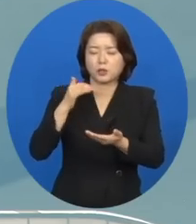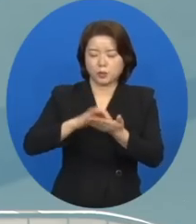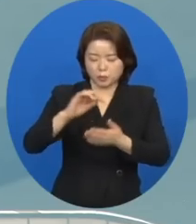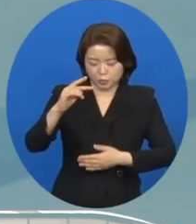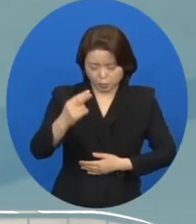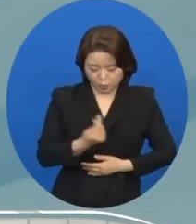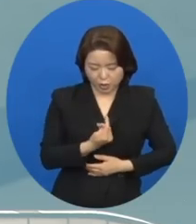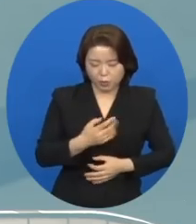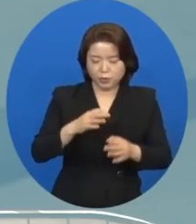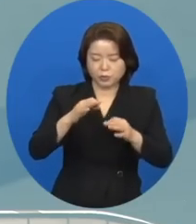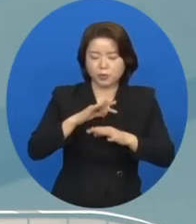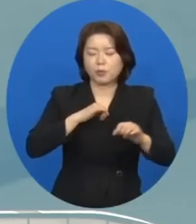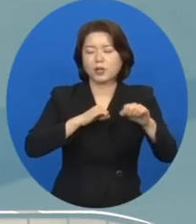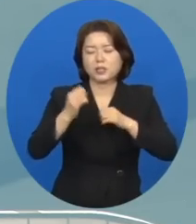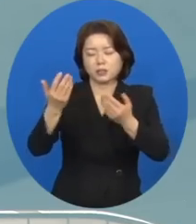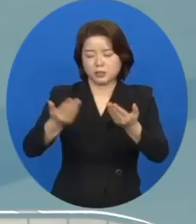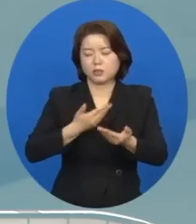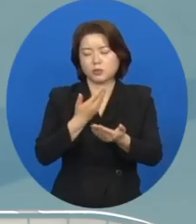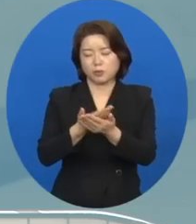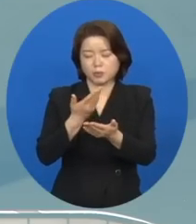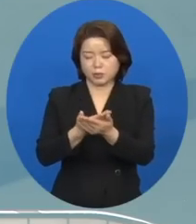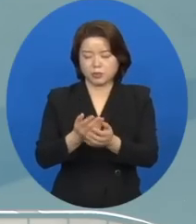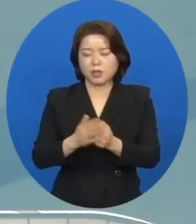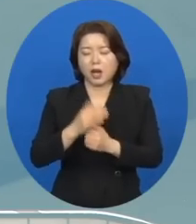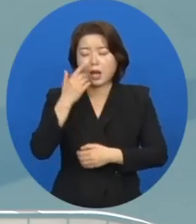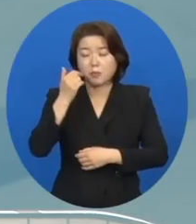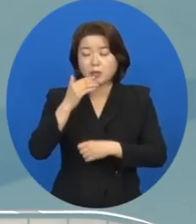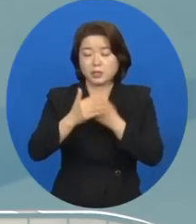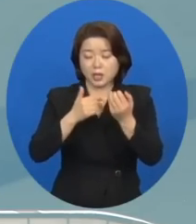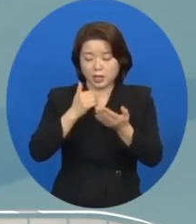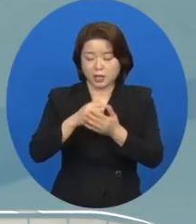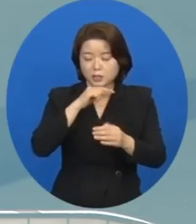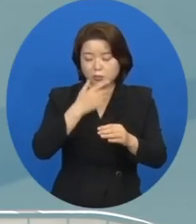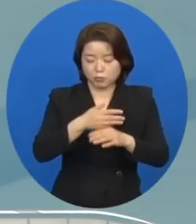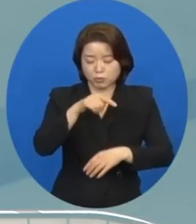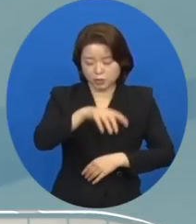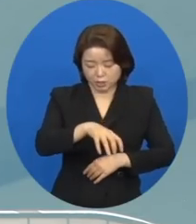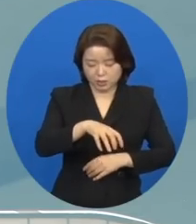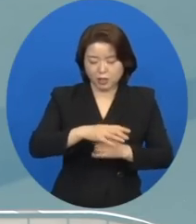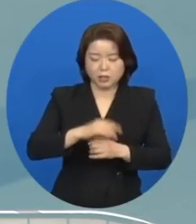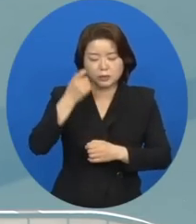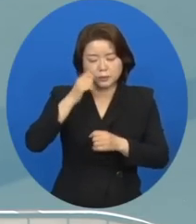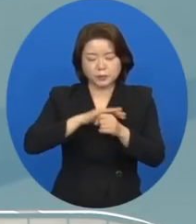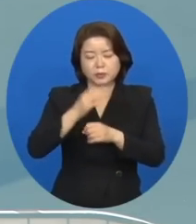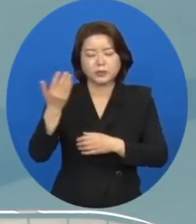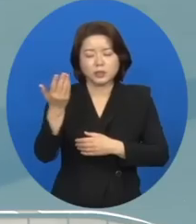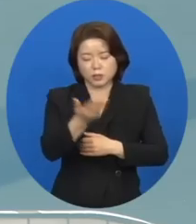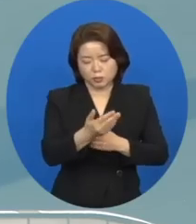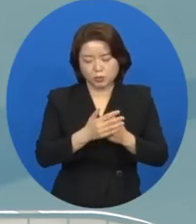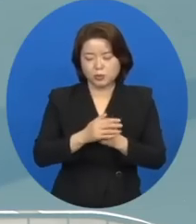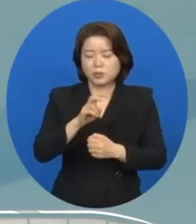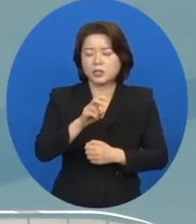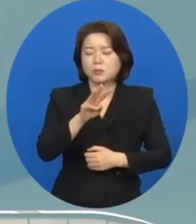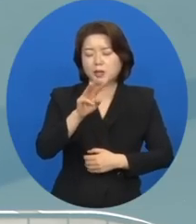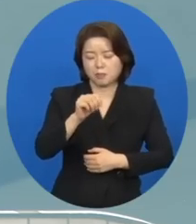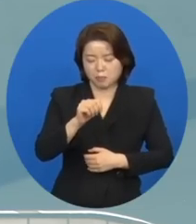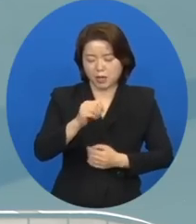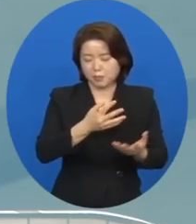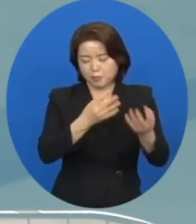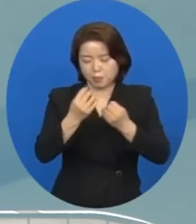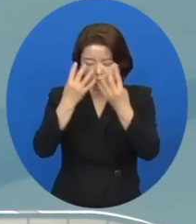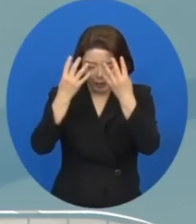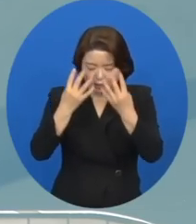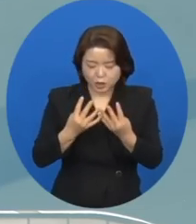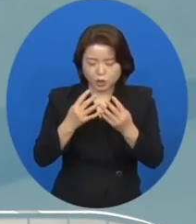놀라운 역사 있게 하여 주옵소서. 아버지 하나님, 북한 땅을 긍휼히 여겨주시고 23만 명의 수많은